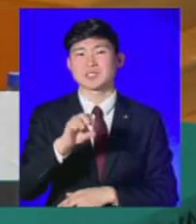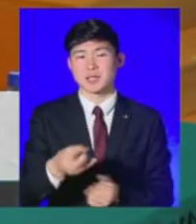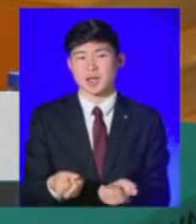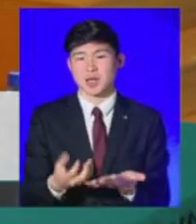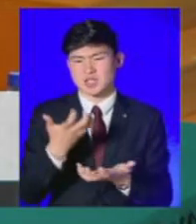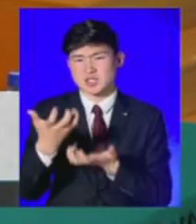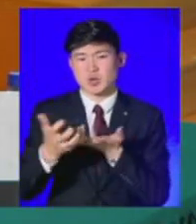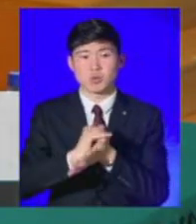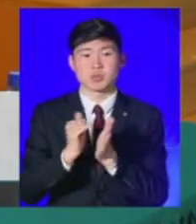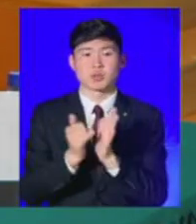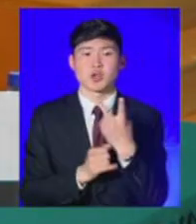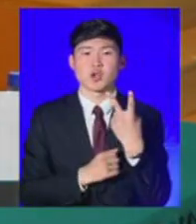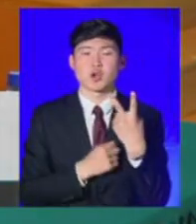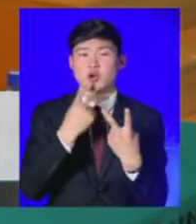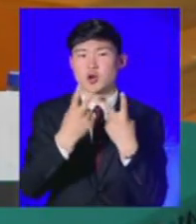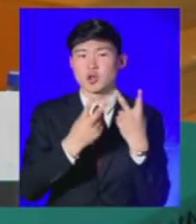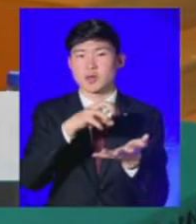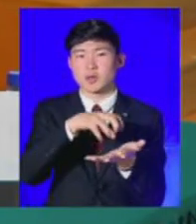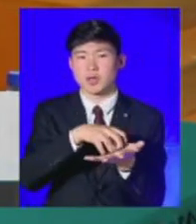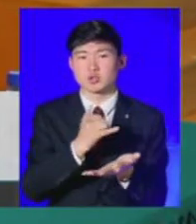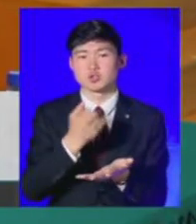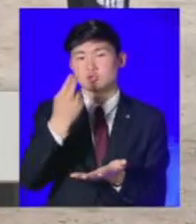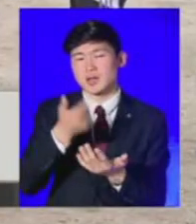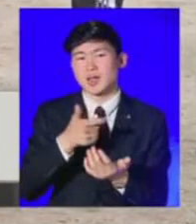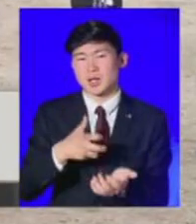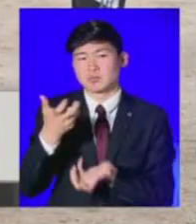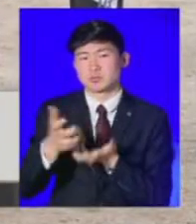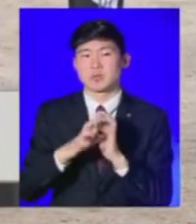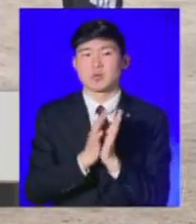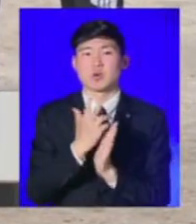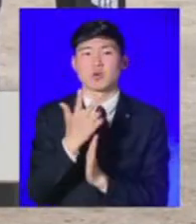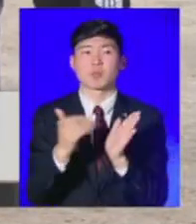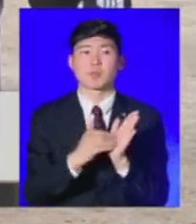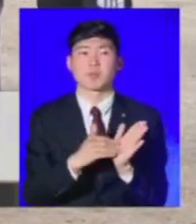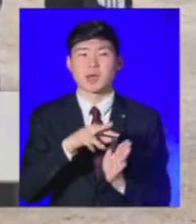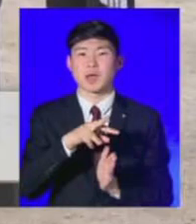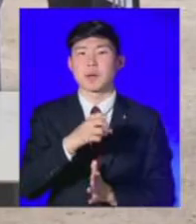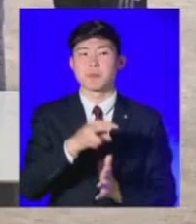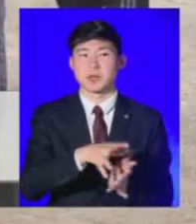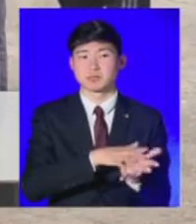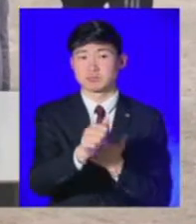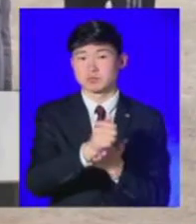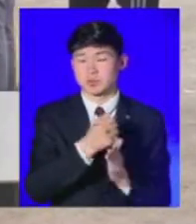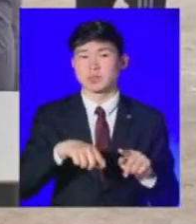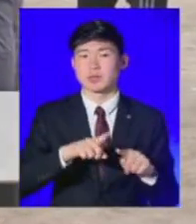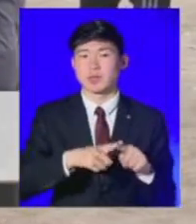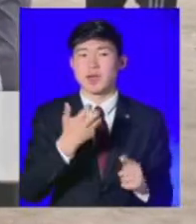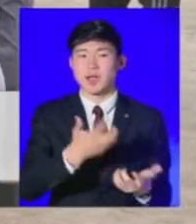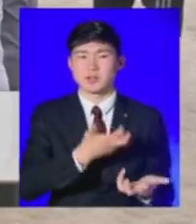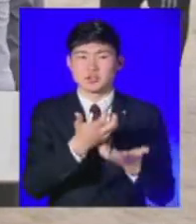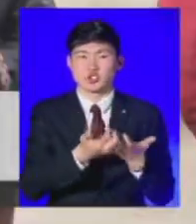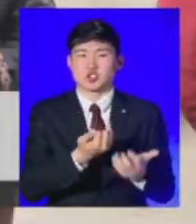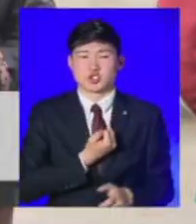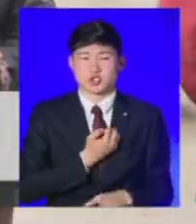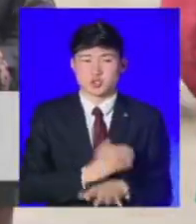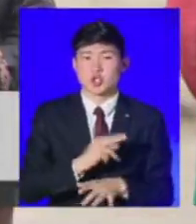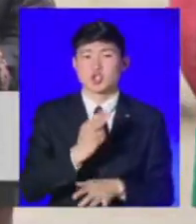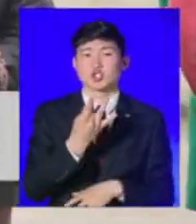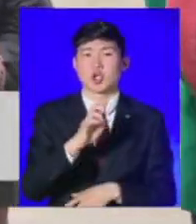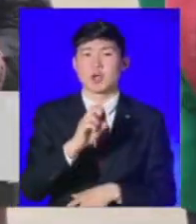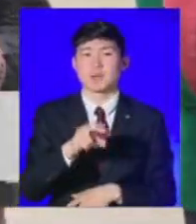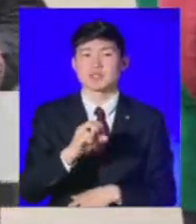улмаас 22 гэр сууц шатаж 3 гаруй мал хорогдсон. Тэгвэл төмрийн гамшигт өртсөн Чойболсон 3